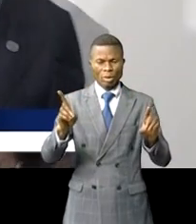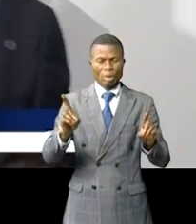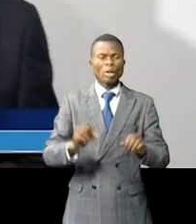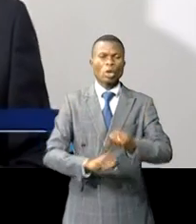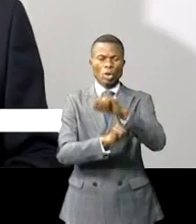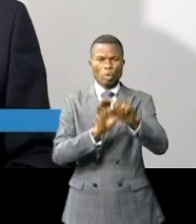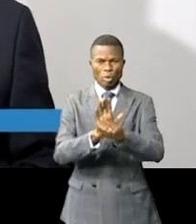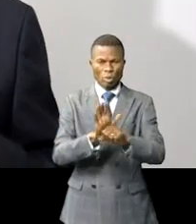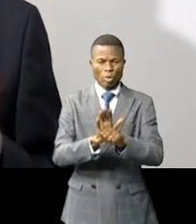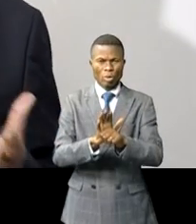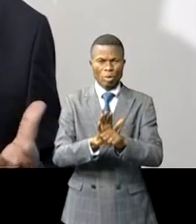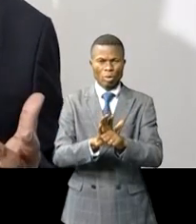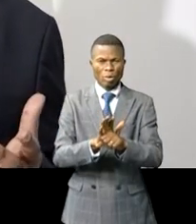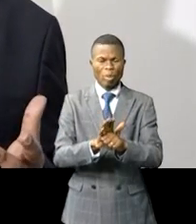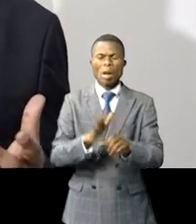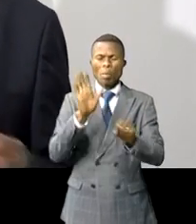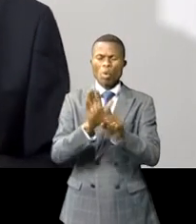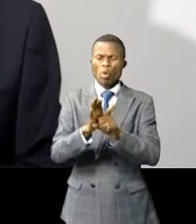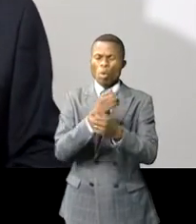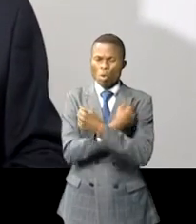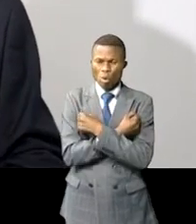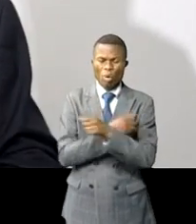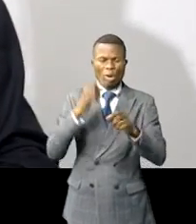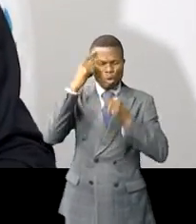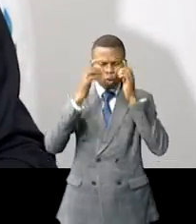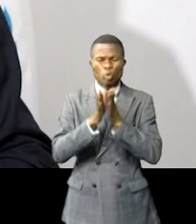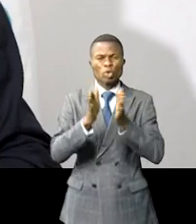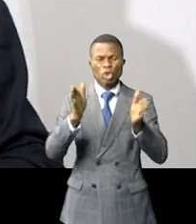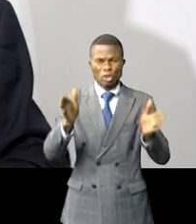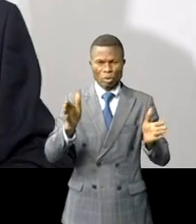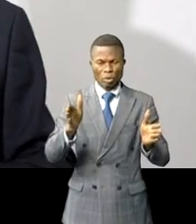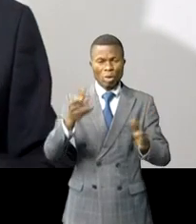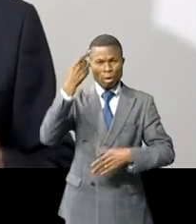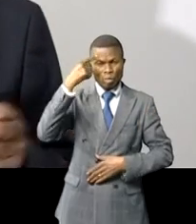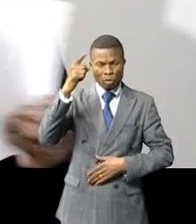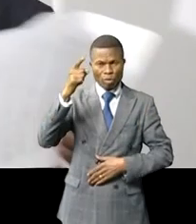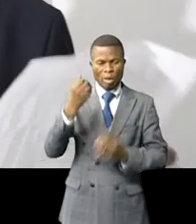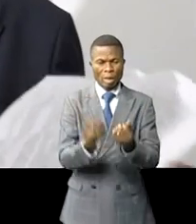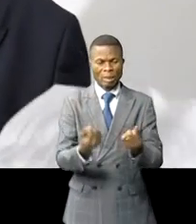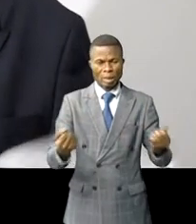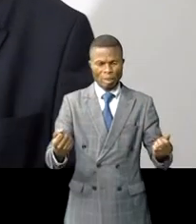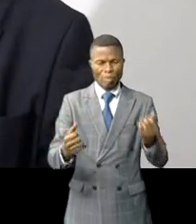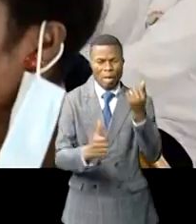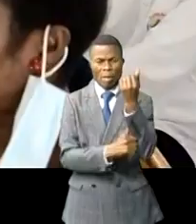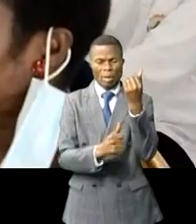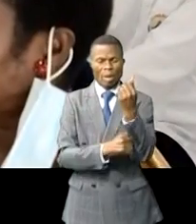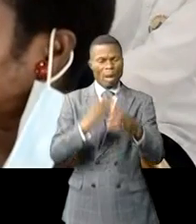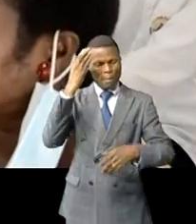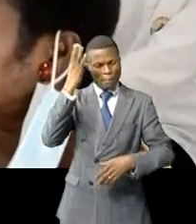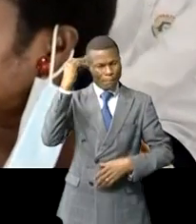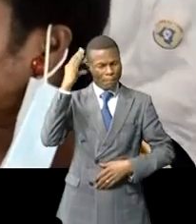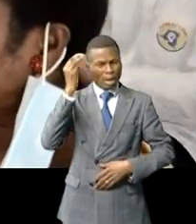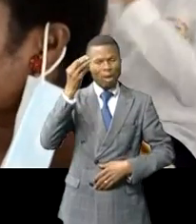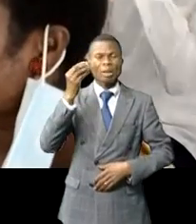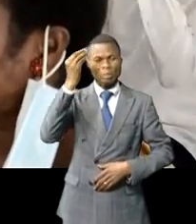a un grand cœur d'amour et un souci majeur pour les enfants autistes. Pour les lauréates,